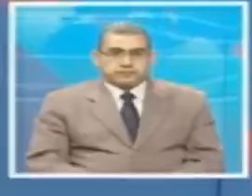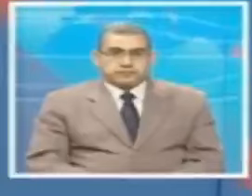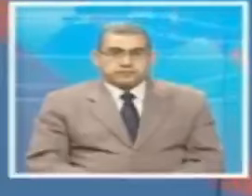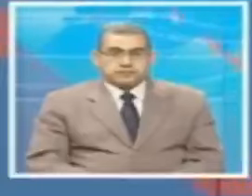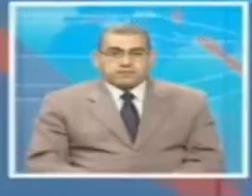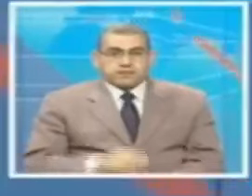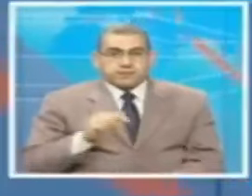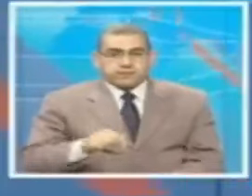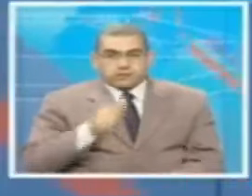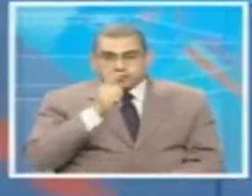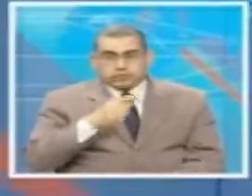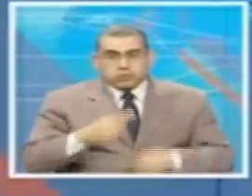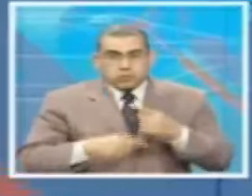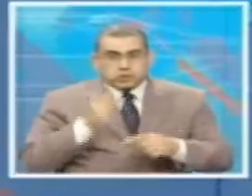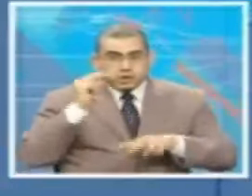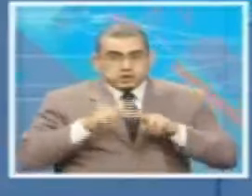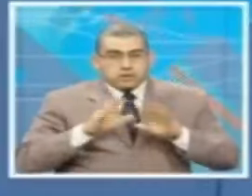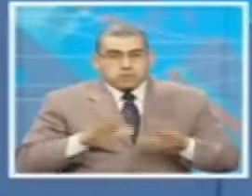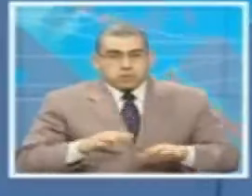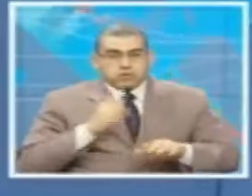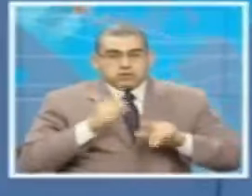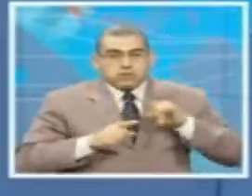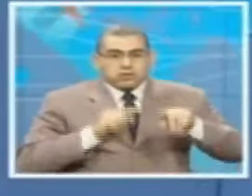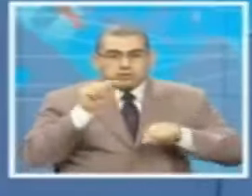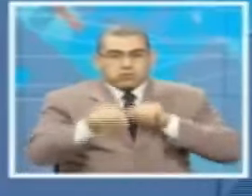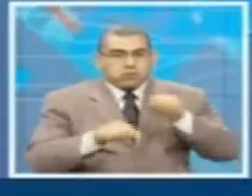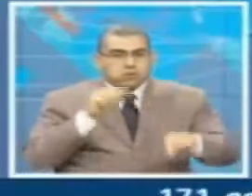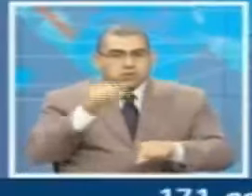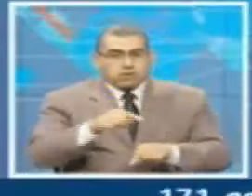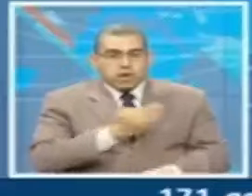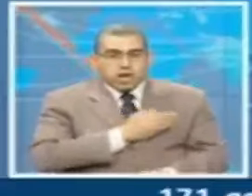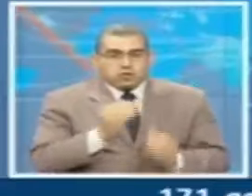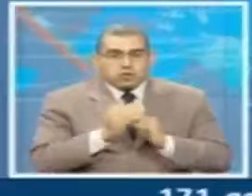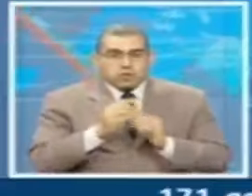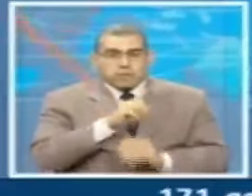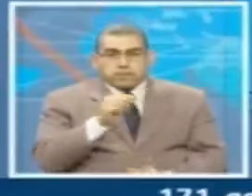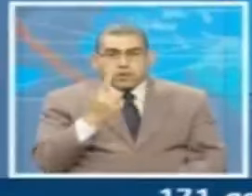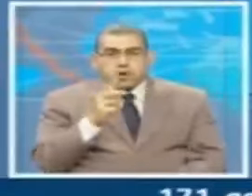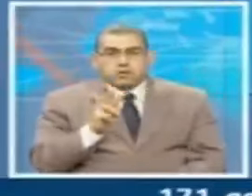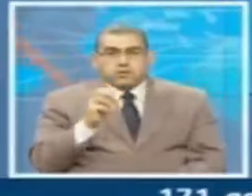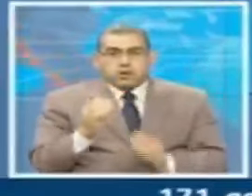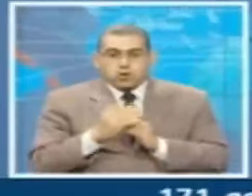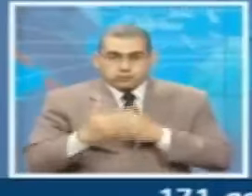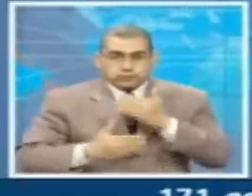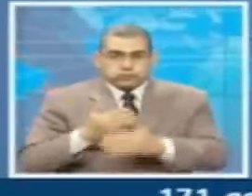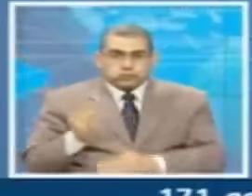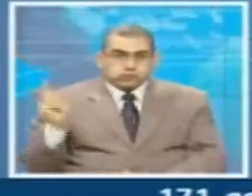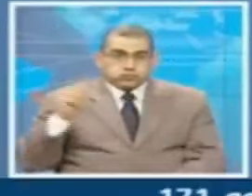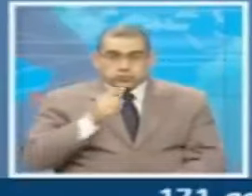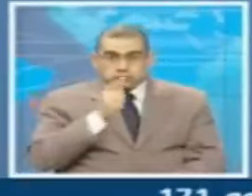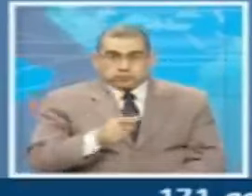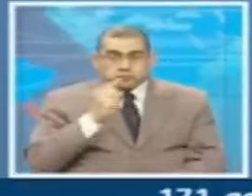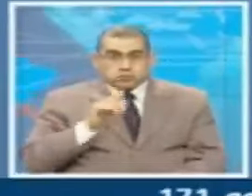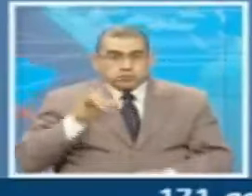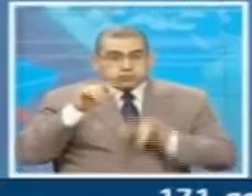في هذه الأثناء واصل الاحتلال الإسرائيلي عدوانه على قطاع غزة لليوم 71 بعد 100 على التوالي. وقد